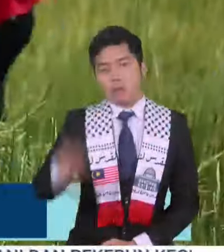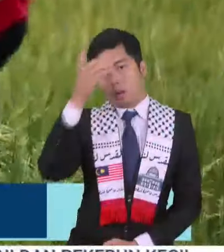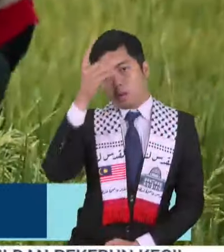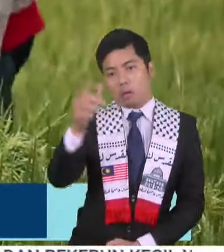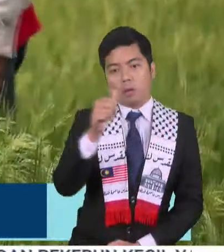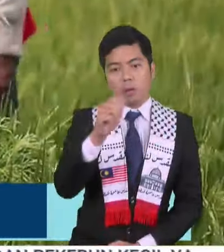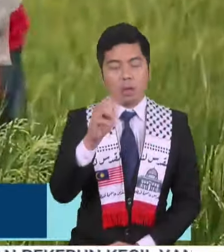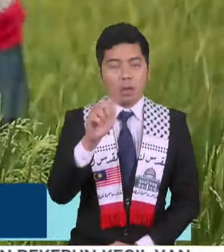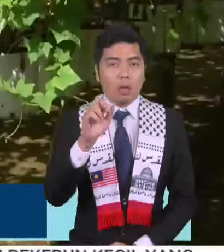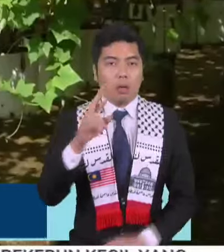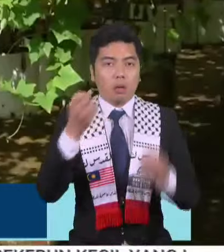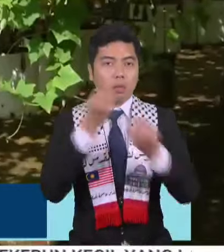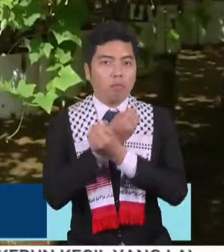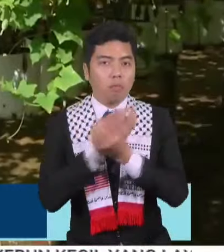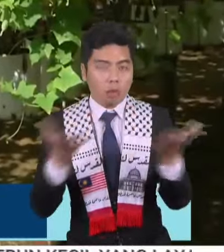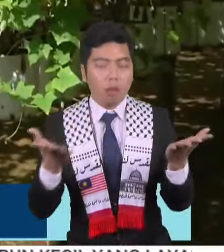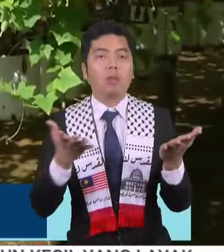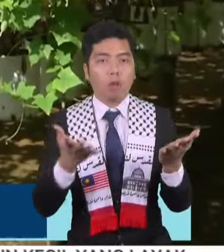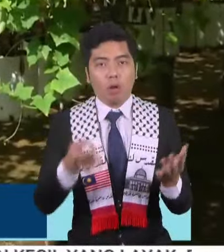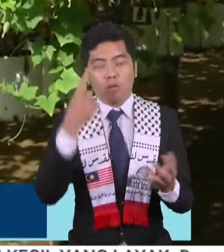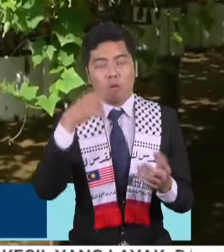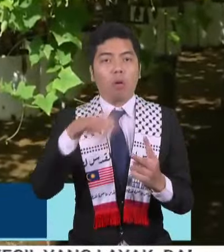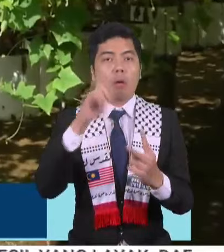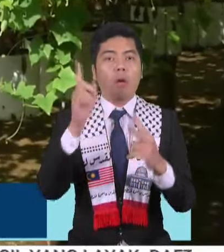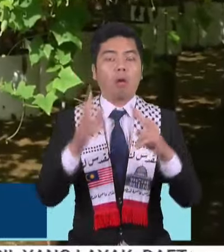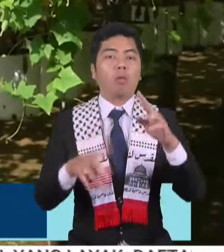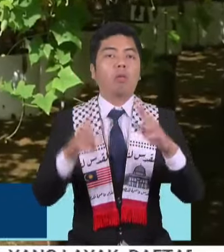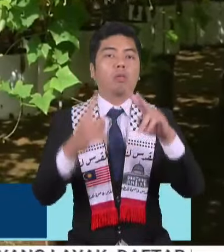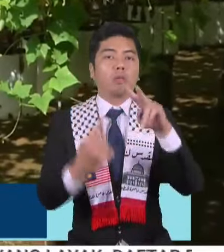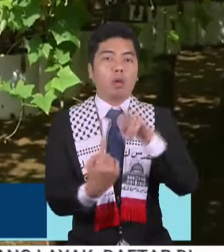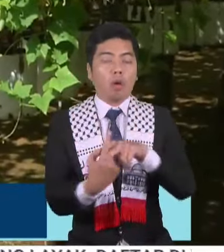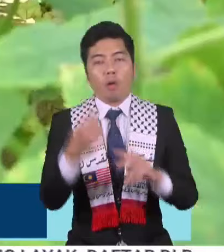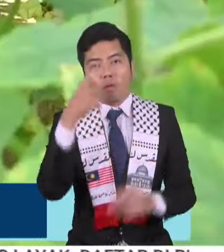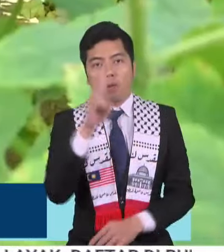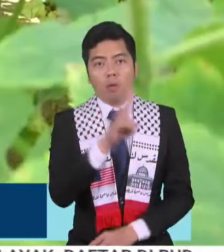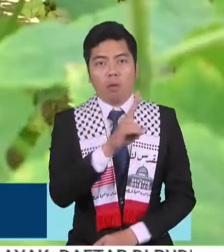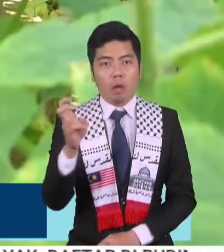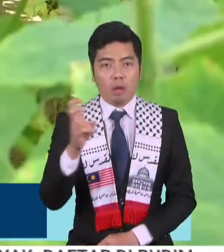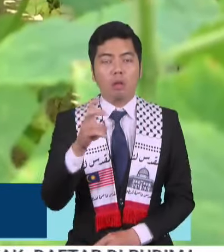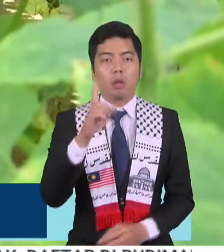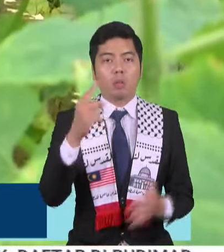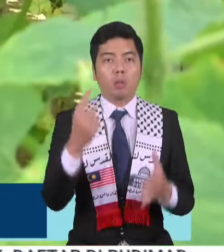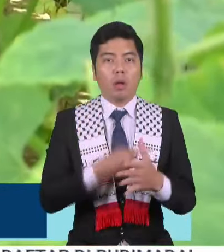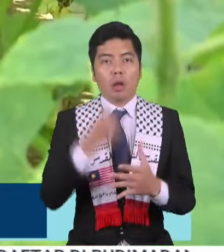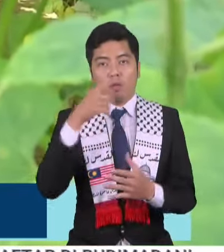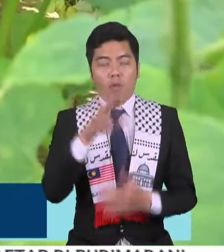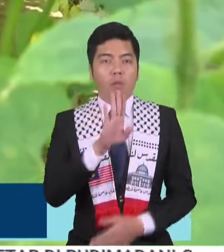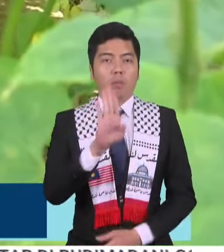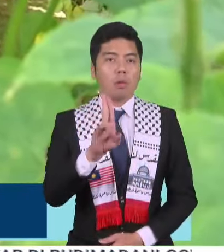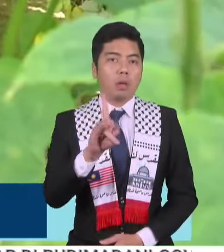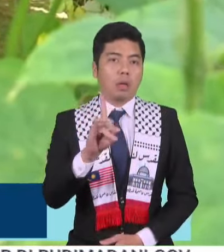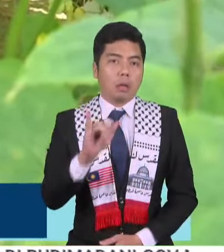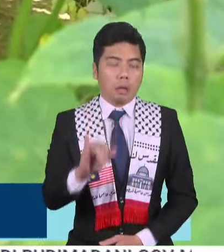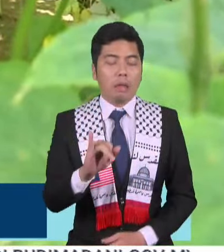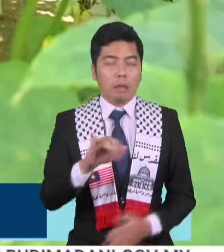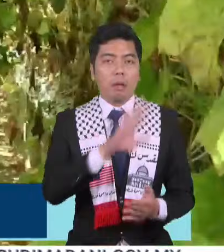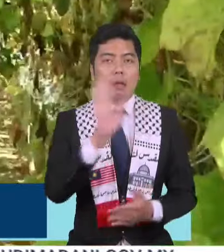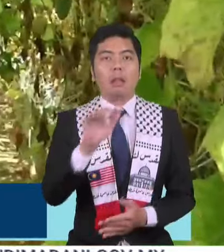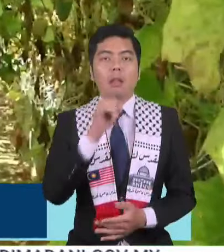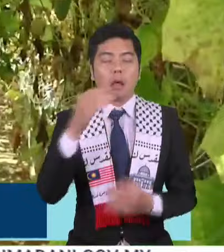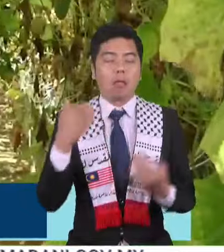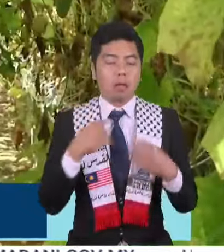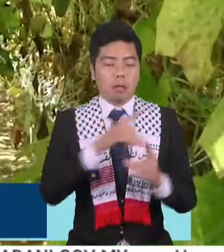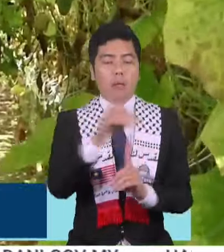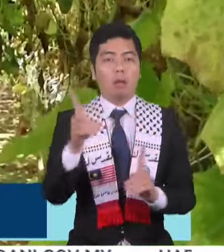Dato' Sri Amir Hamzah turut memaklumkan permohonan bantuan subsidi tunai RM200 sebulan di bawah inisiatif Budi Madani tiada tarikh